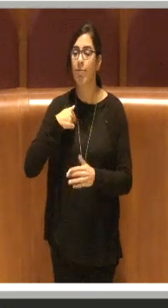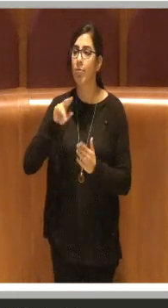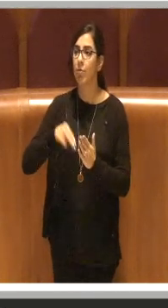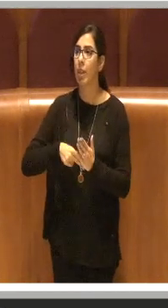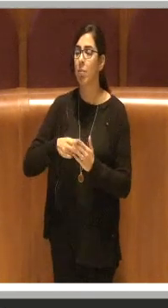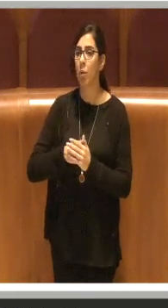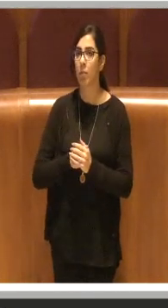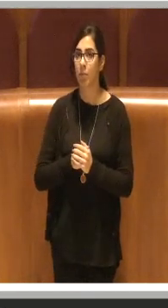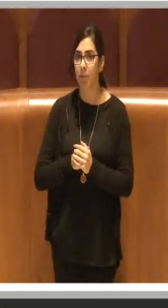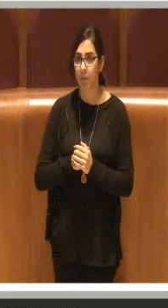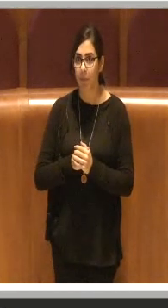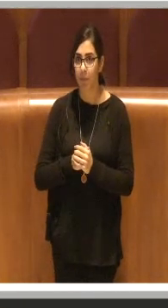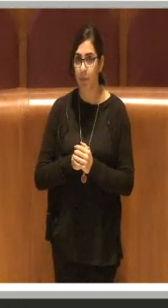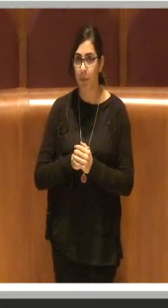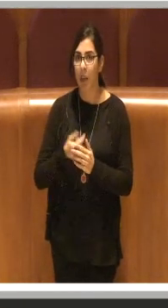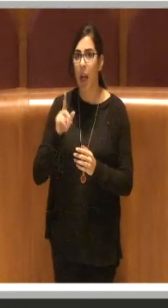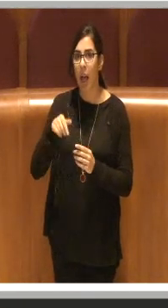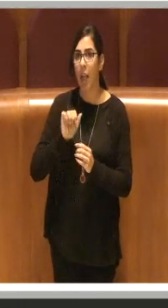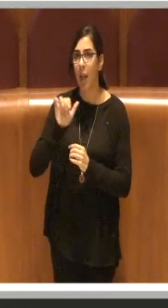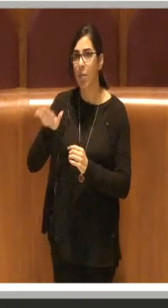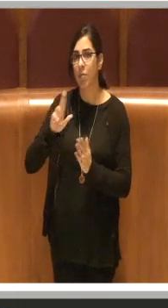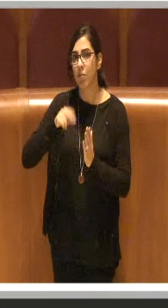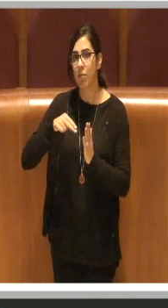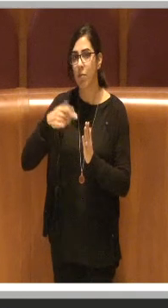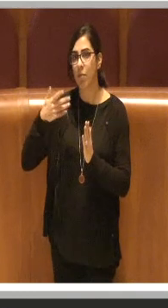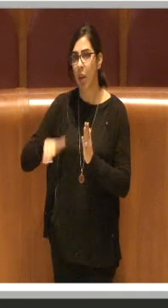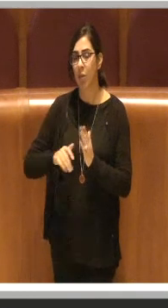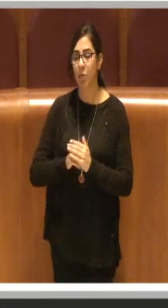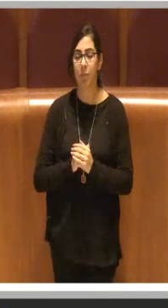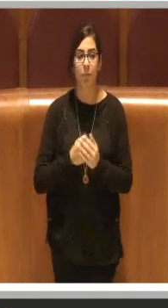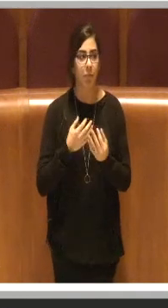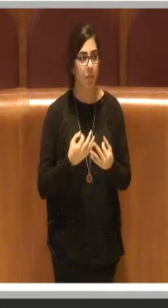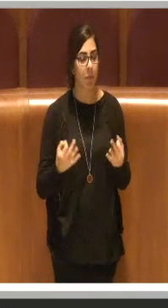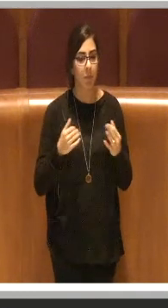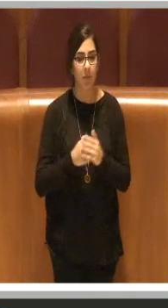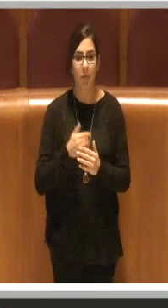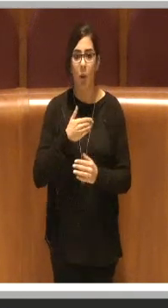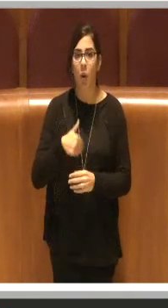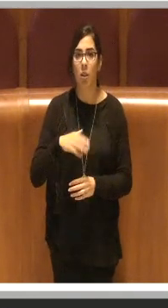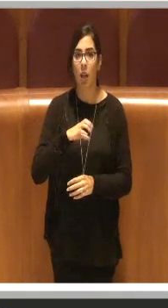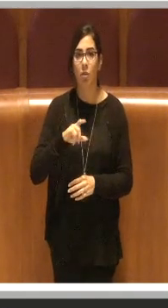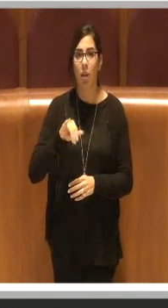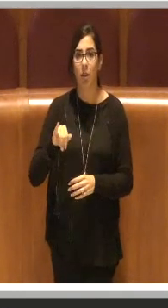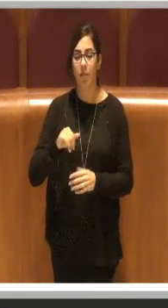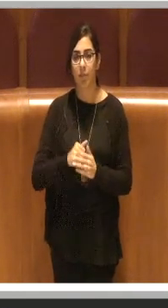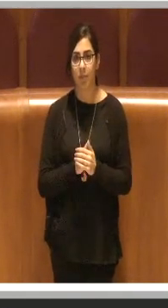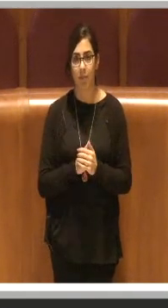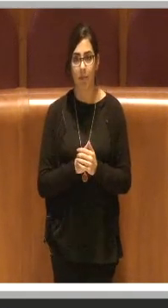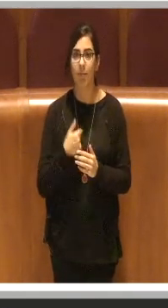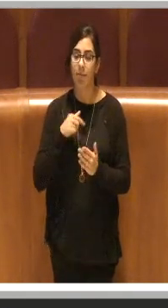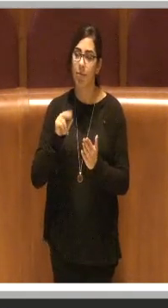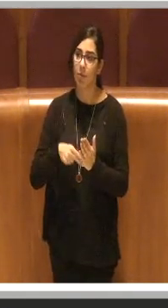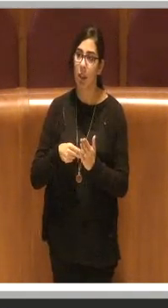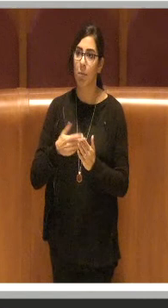Sottoscrivo, Presidente, ma gli stiamo anche inviando con la sottoscrizione reale. Va bene. Consigliera Celli? Sottoscrivo